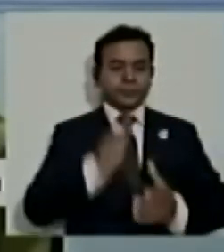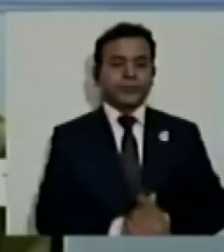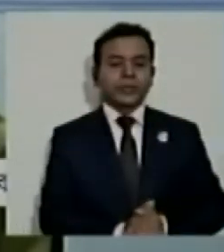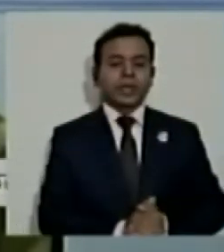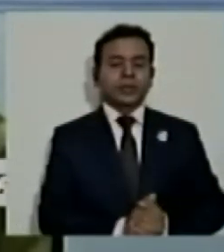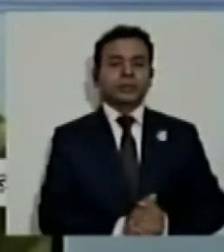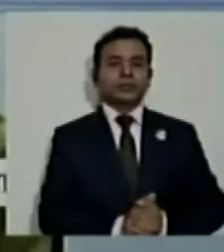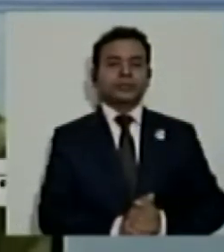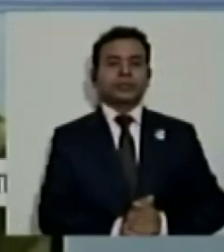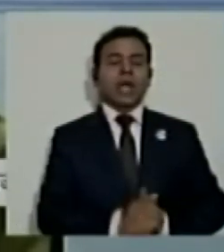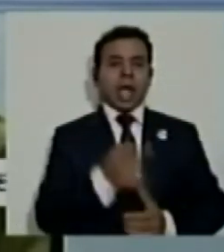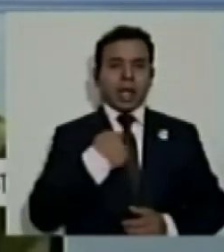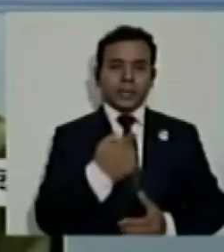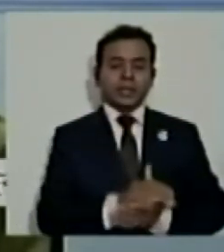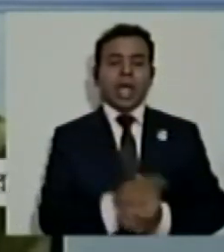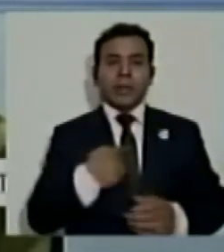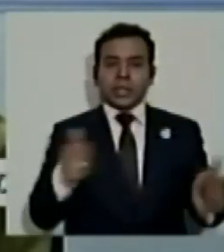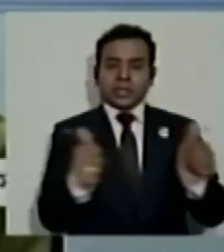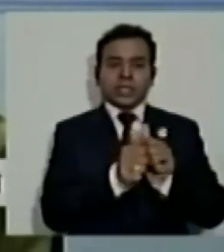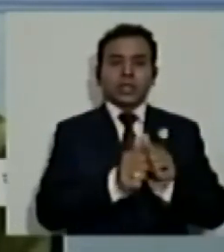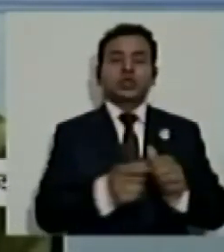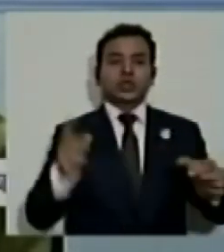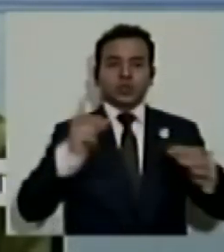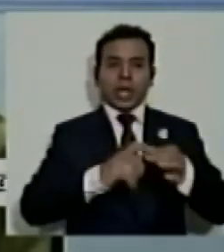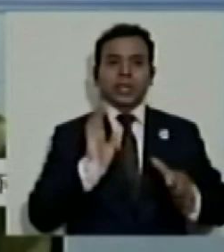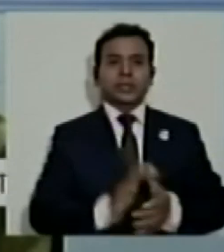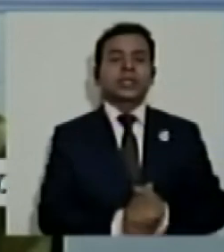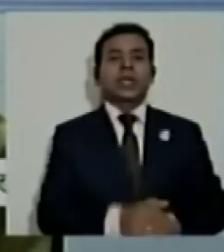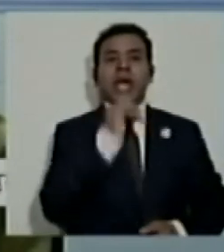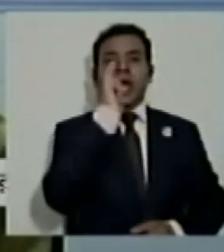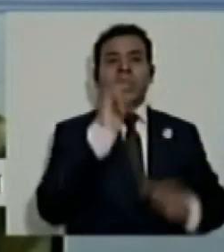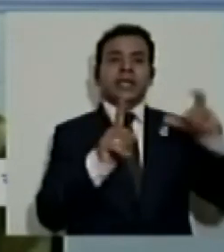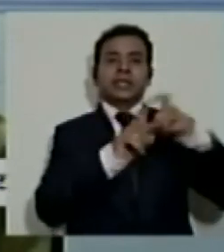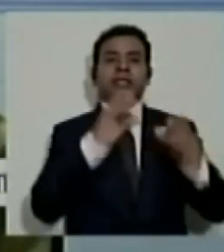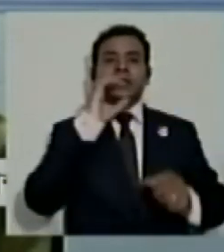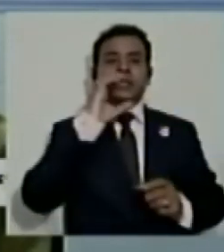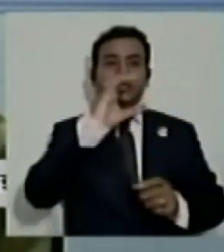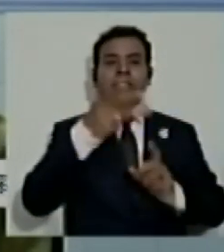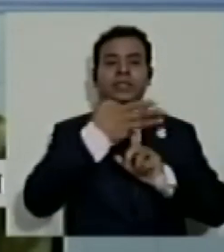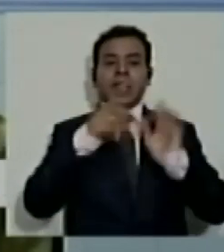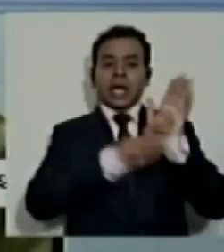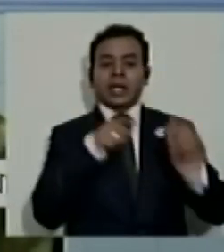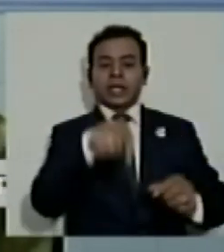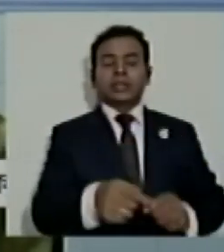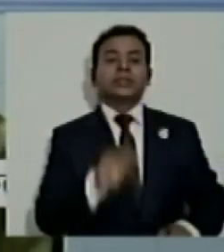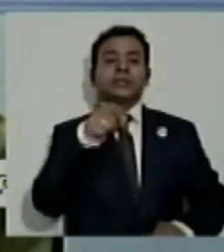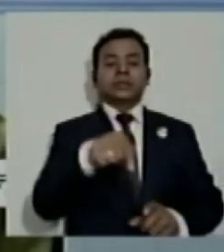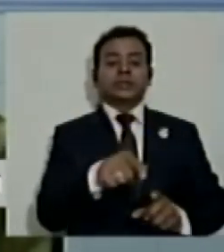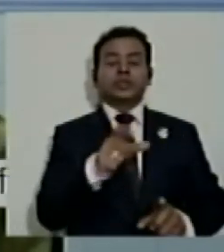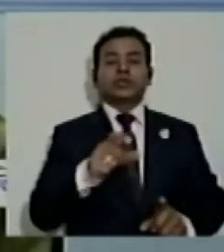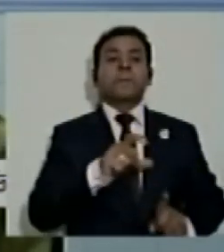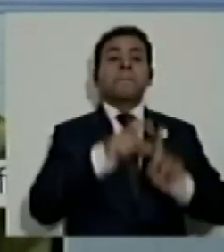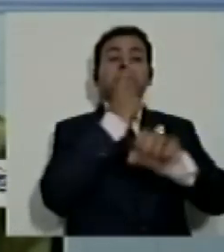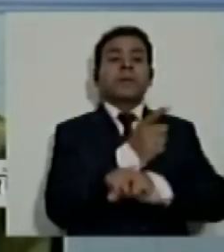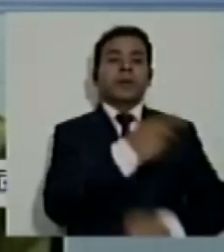আজকে আইডিসিআর এর পরিচালক অধ্যাপক ডাক্তার বিজ্জাদি সাবরিন আফলোয়া এবং আমাদের এমআইএস এর